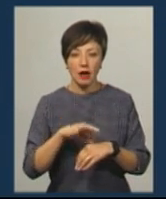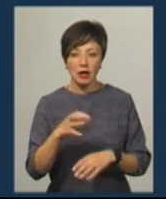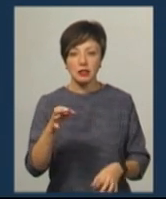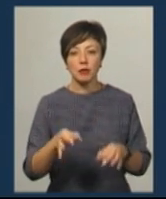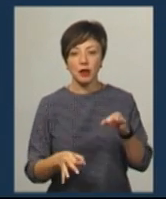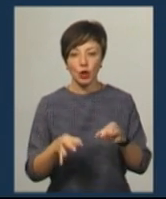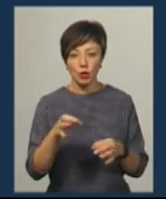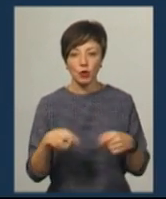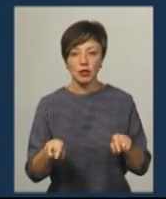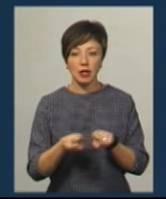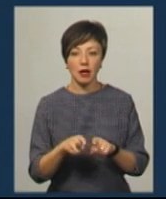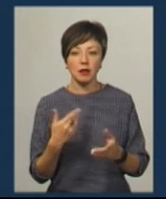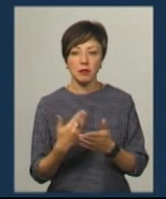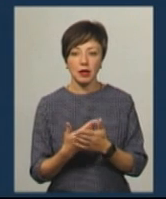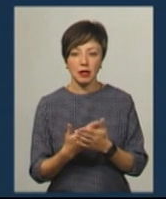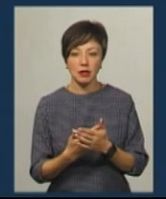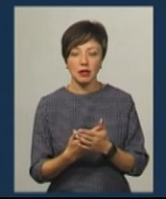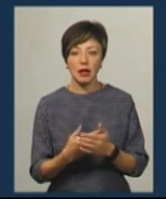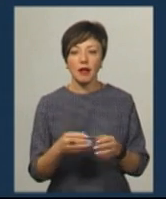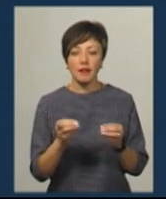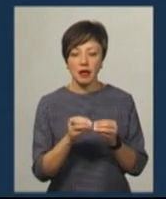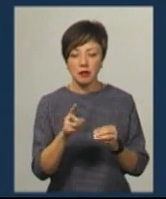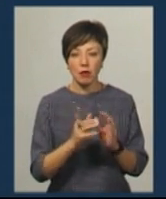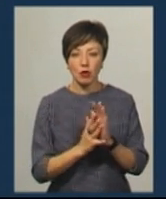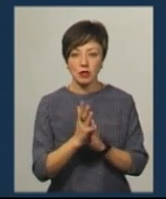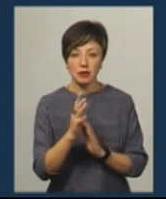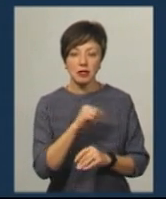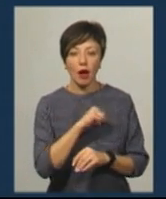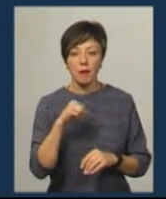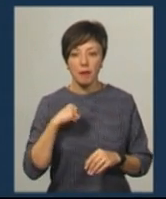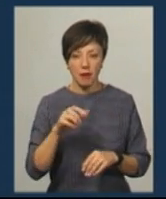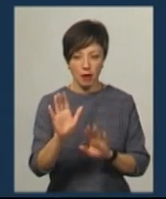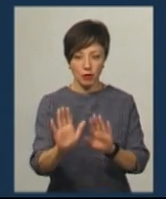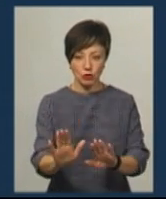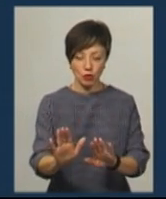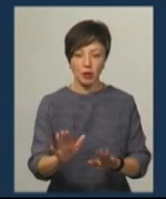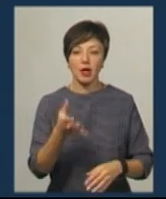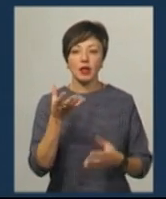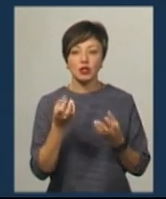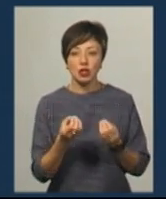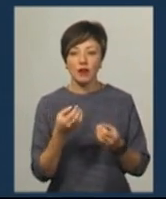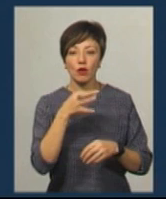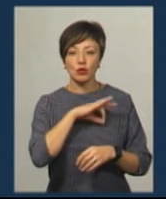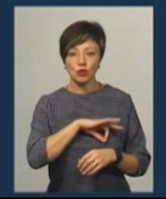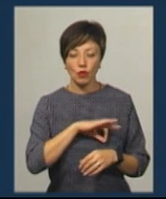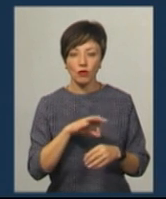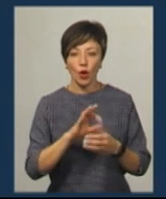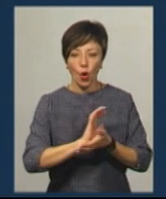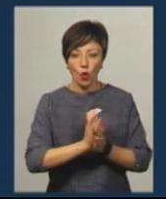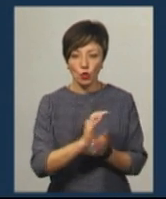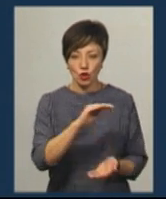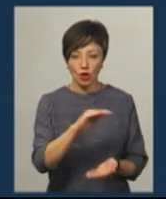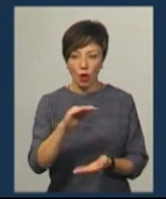природу і так, щоб, наприклад, не та сама рослина росла сама по собі. Більше використовують такого плану, як